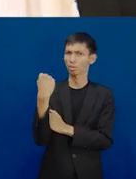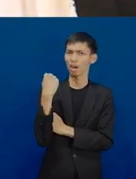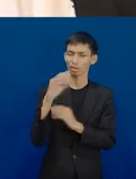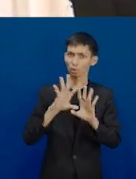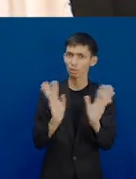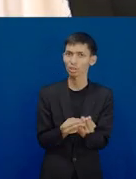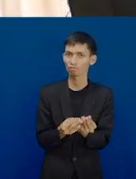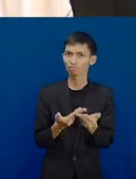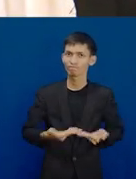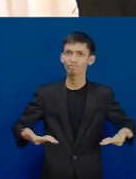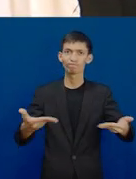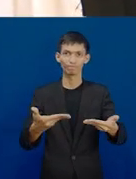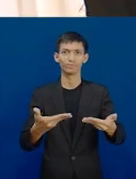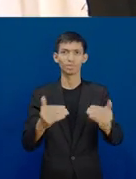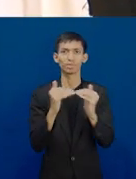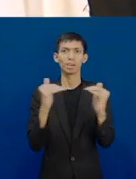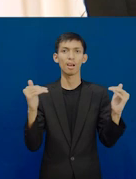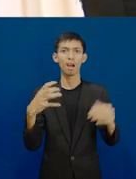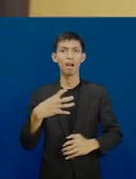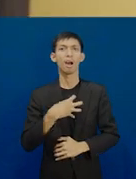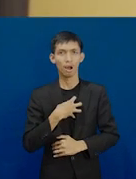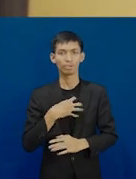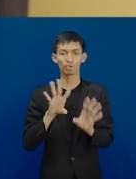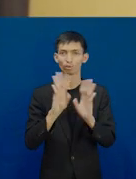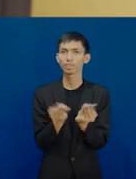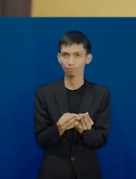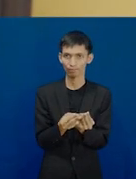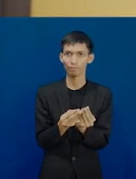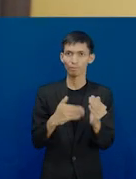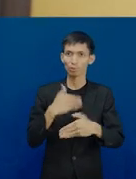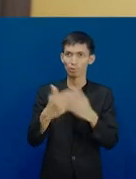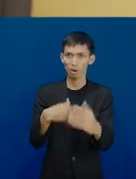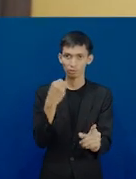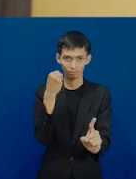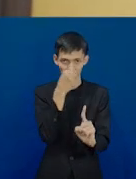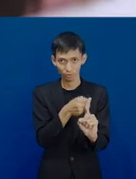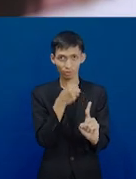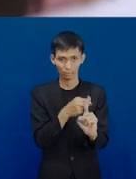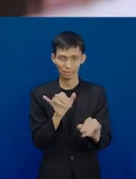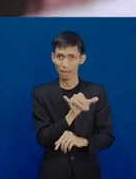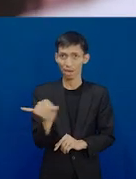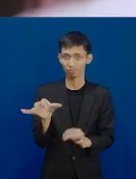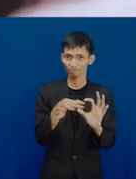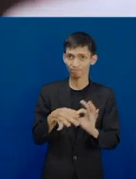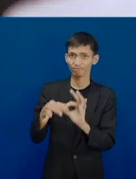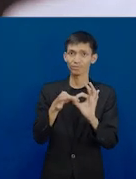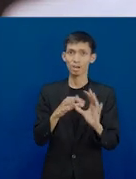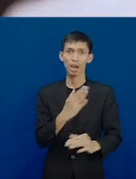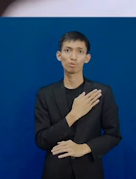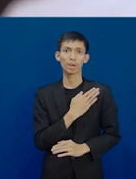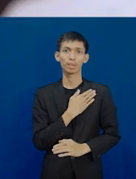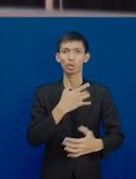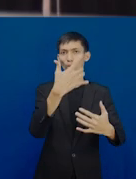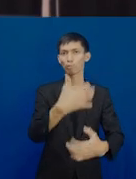Rights, memperkuat inklusi sosial untuk kesetaraan dan hak-hak disabilitas. Dengan melakukan lobi dan